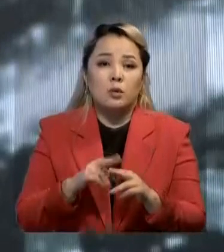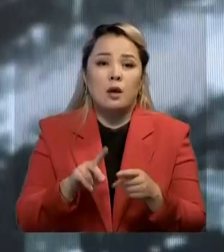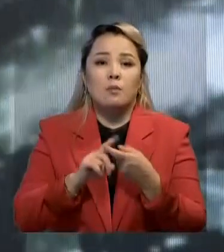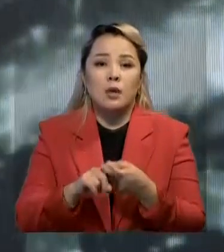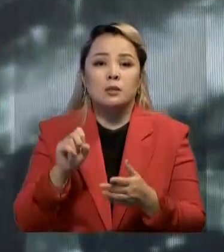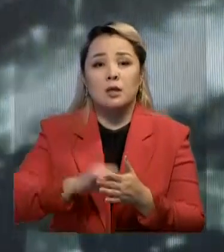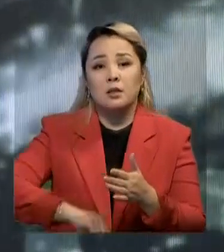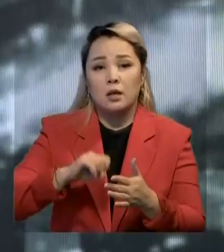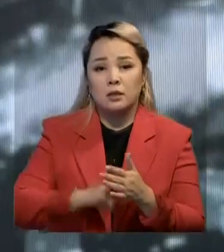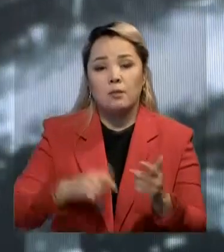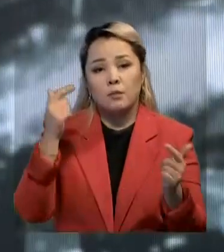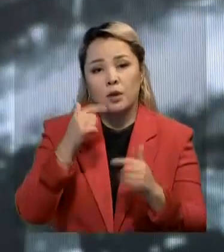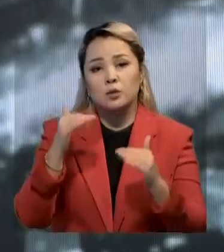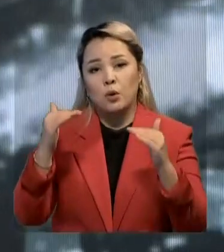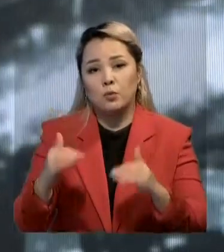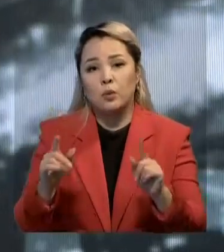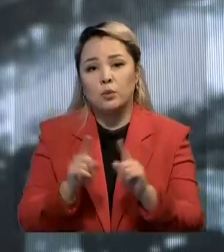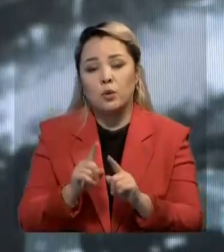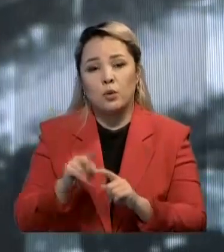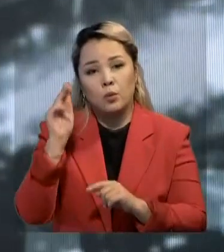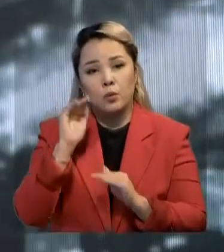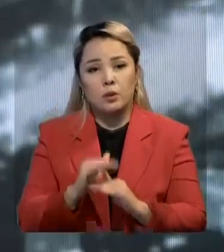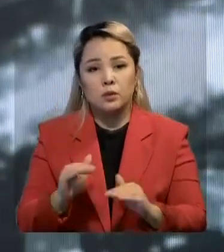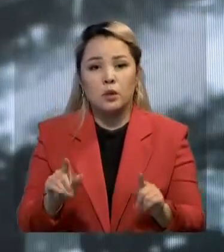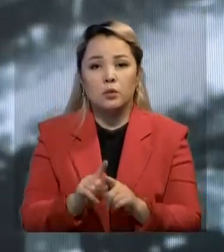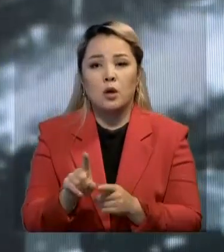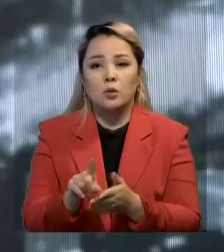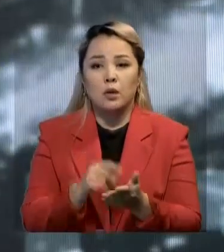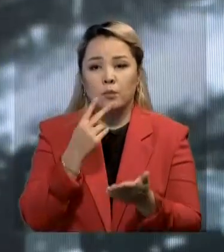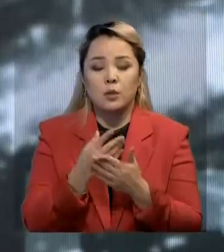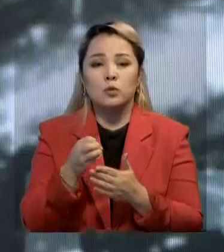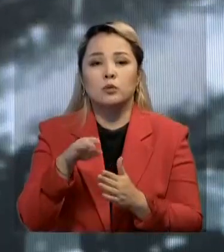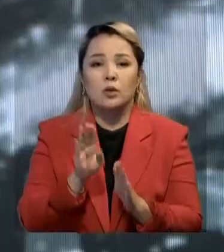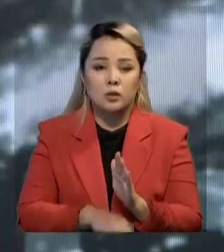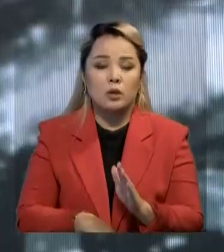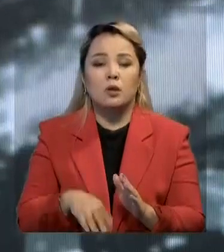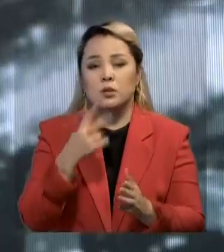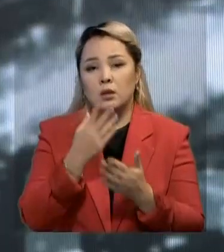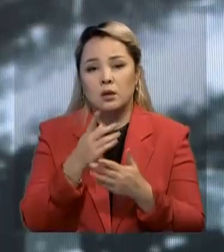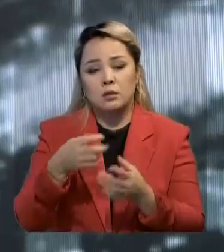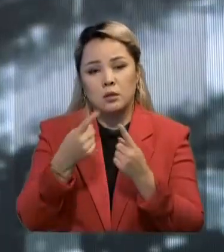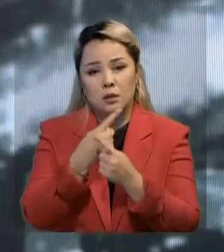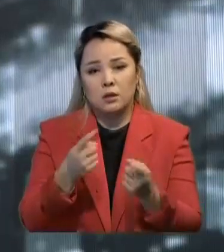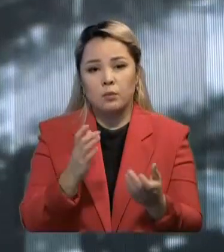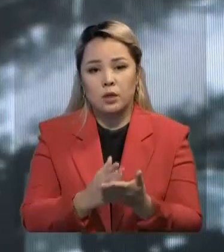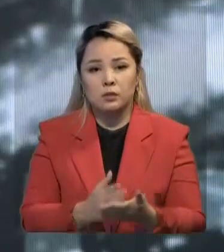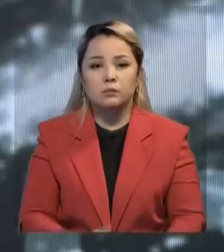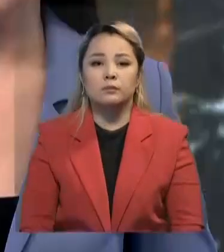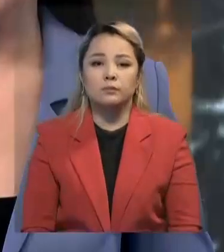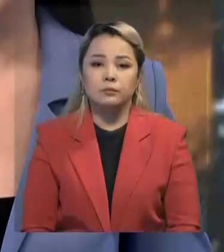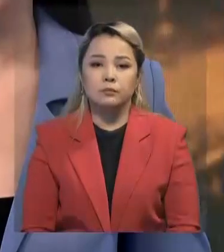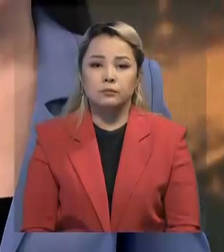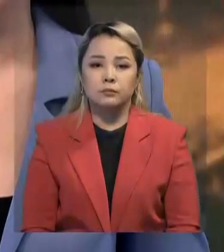пандемия салдарынан білім сапасы төмендеген елде оқушылардың үлгерімі одан бетер нашарлайтынын ескертеді.